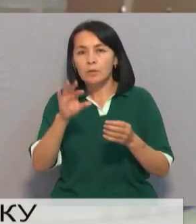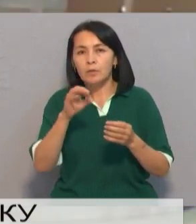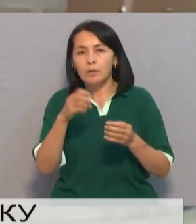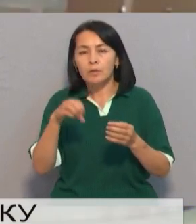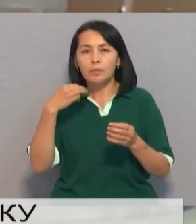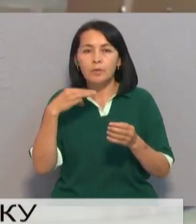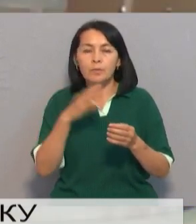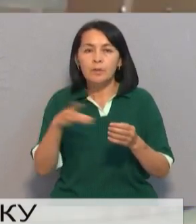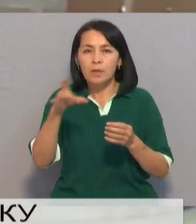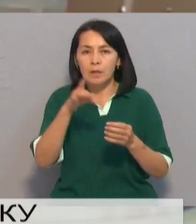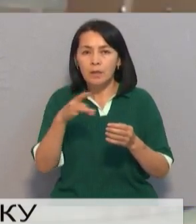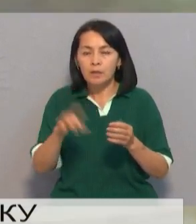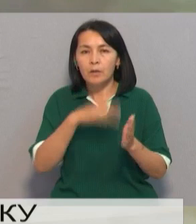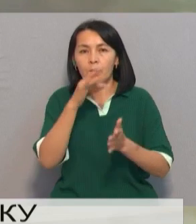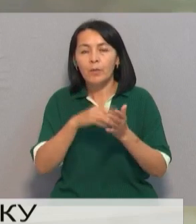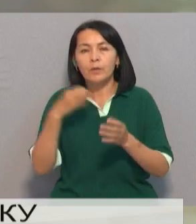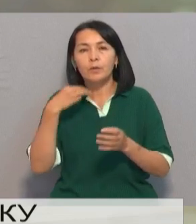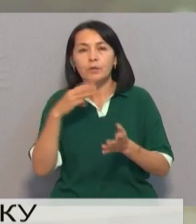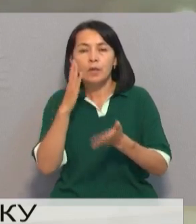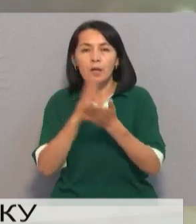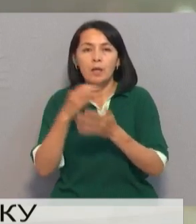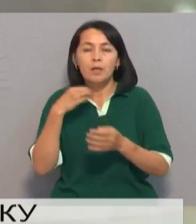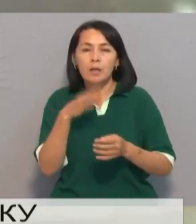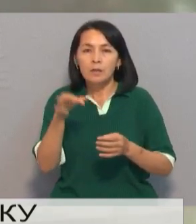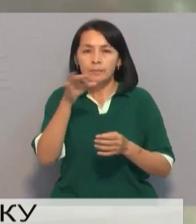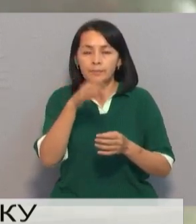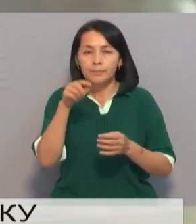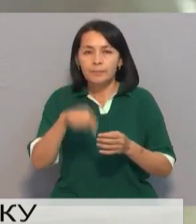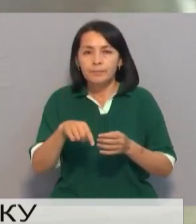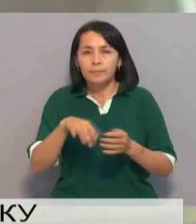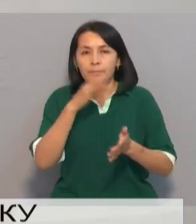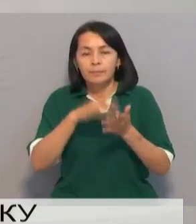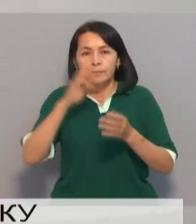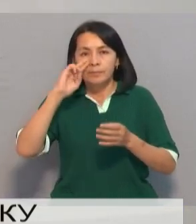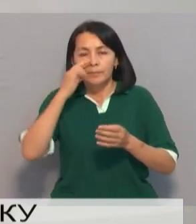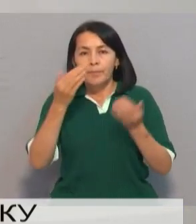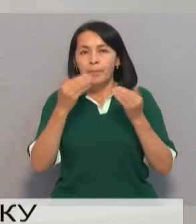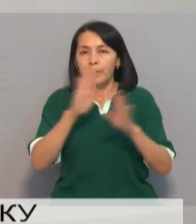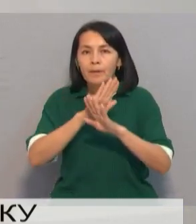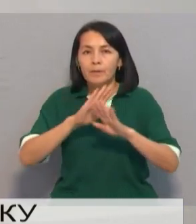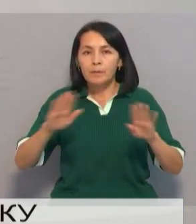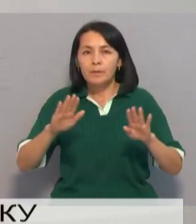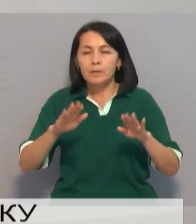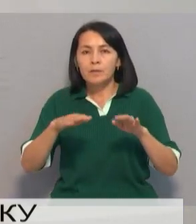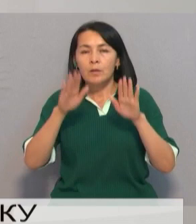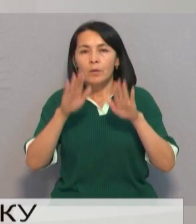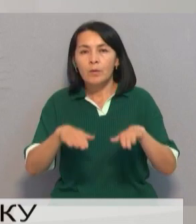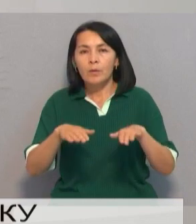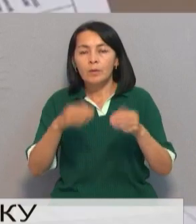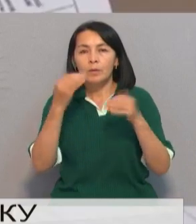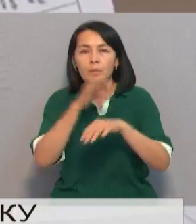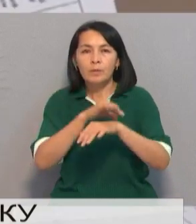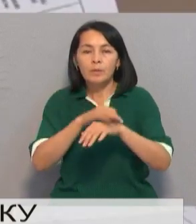Отрарском, Тулебийском районах и в городе Туркестане. Туркестанская область и город Шымкент являются неблагополучными регионами по